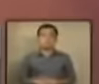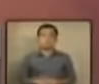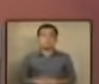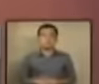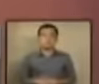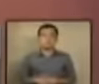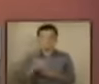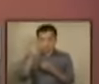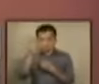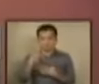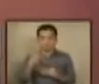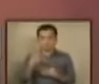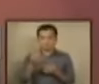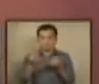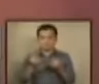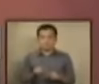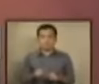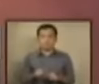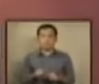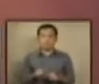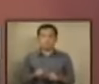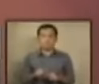Nakarating naman ho yung issue na yan